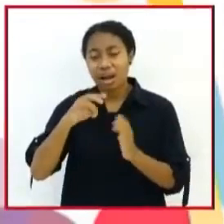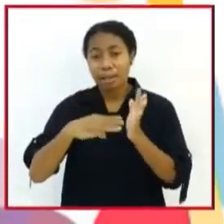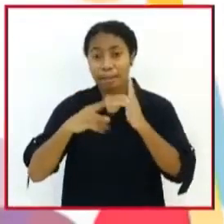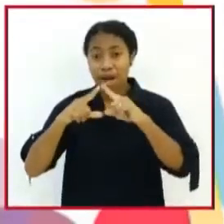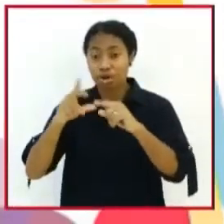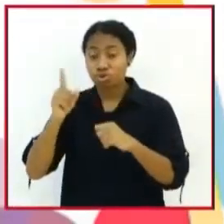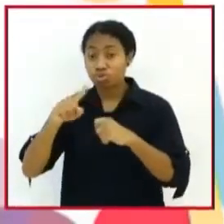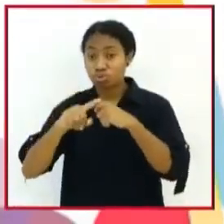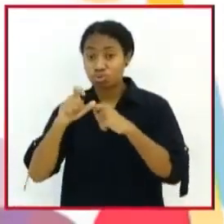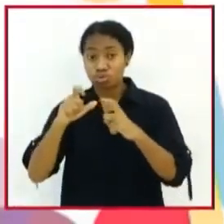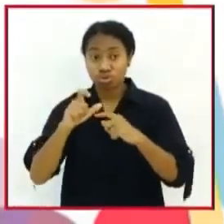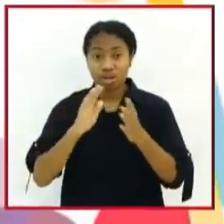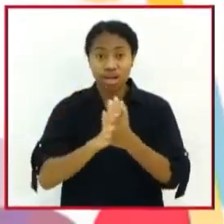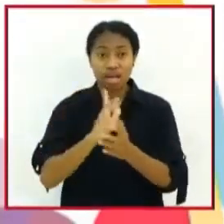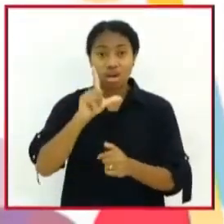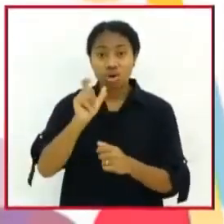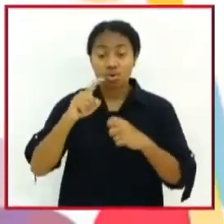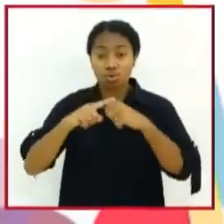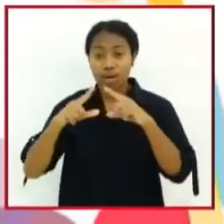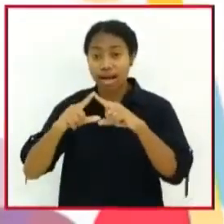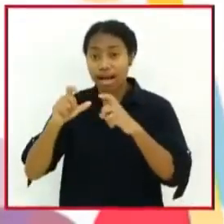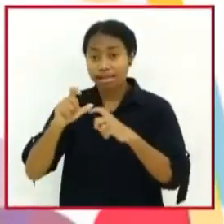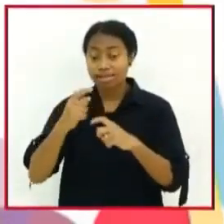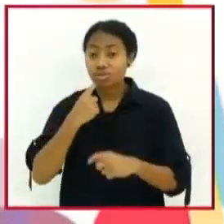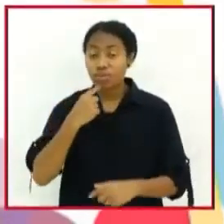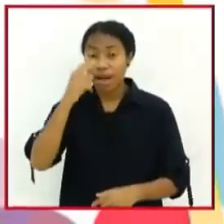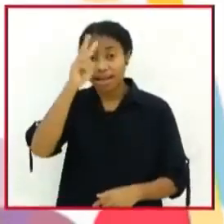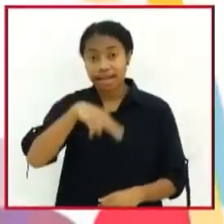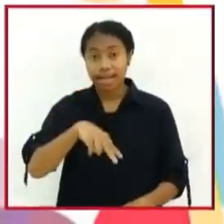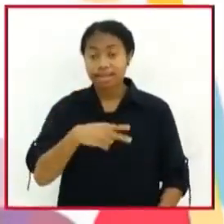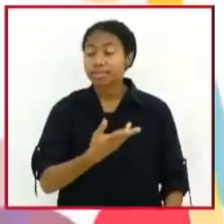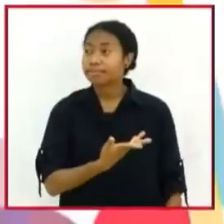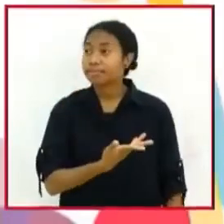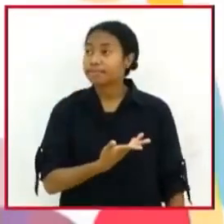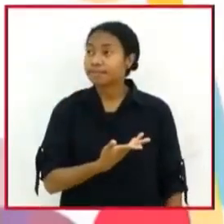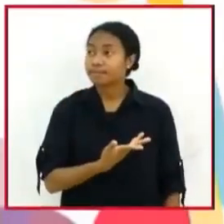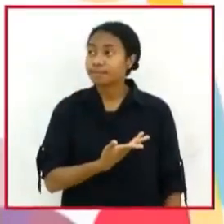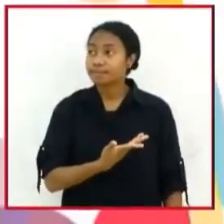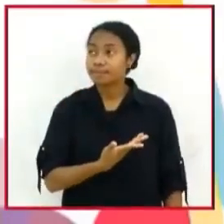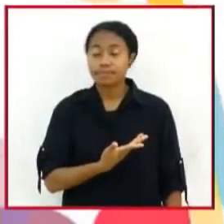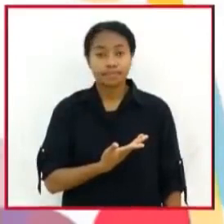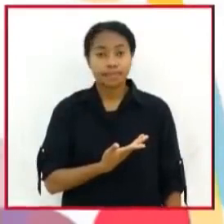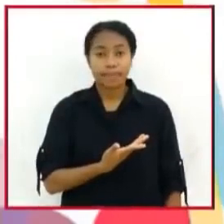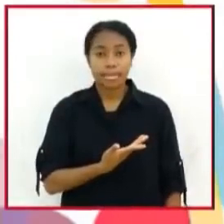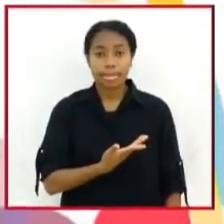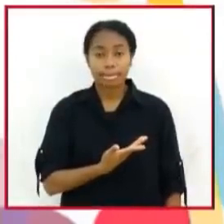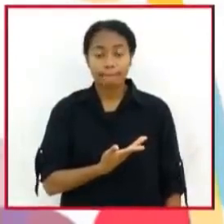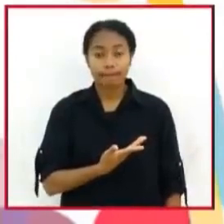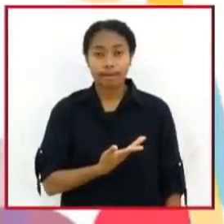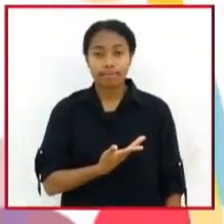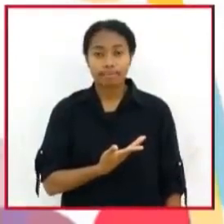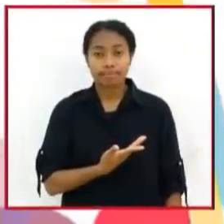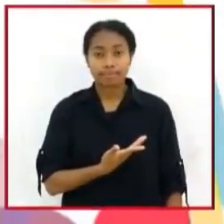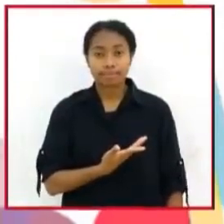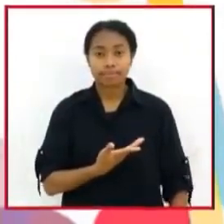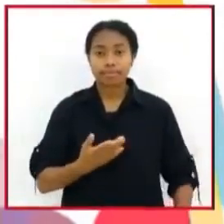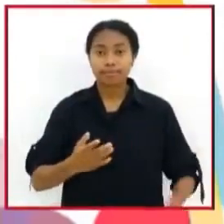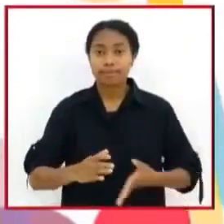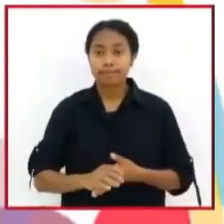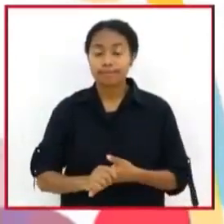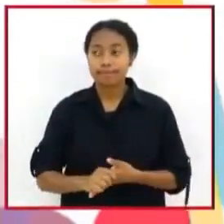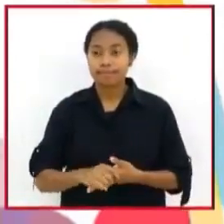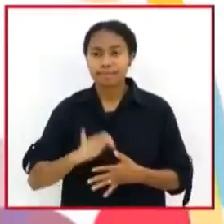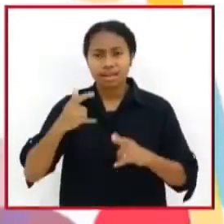ayat 7 dikatakan apa urusanmu dengan aku Hai Yesus Anak Allah yang Maha Tinggi